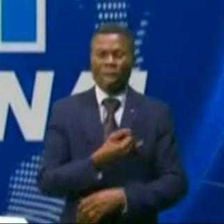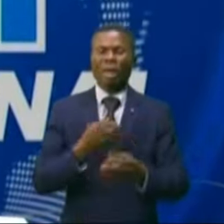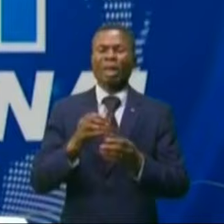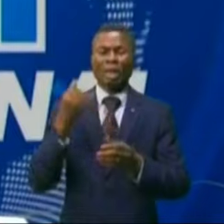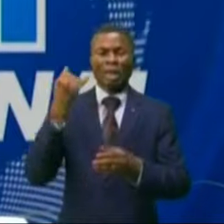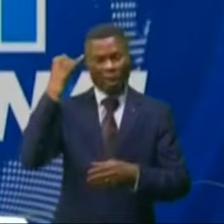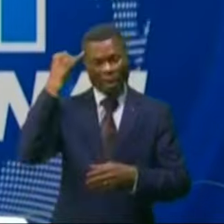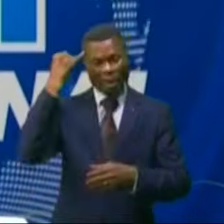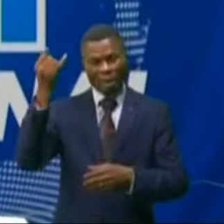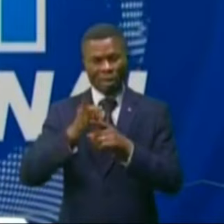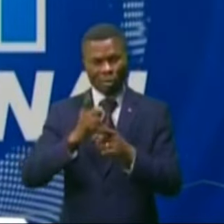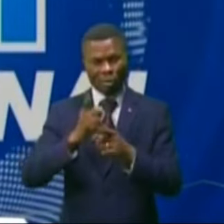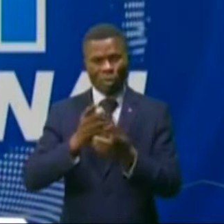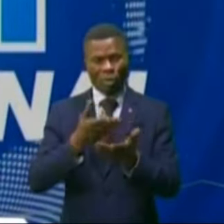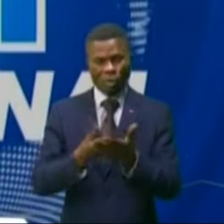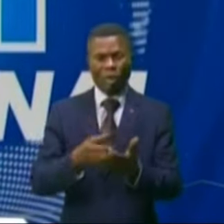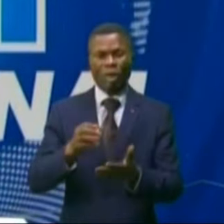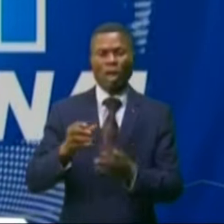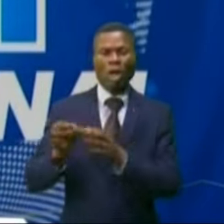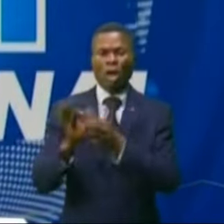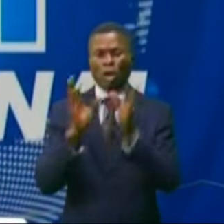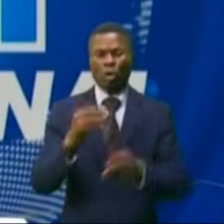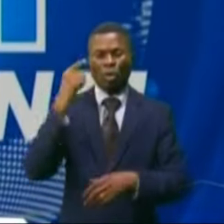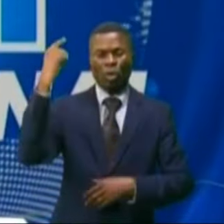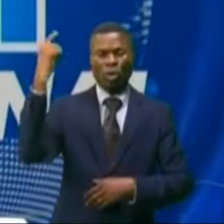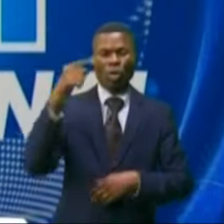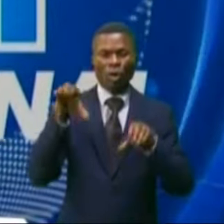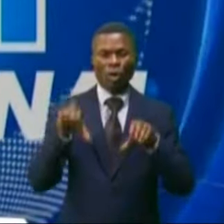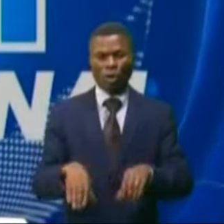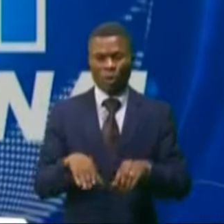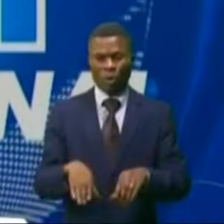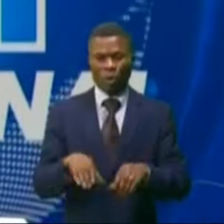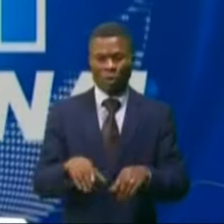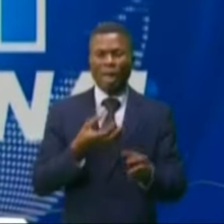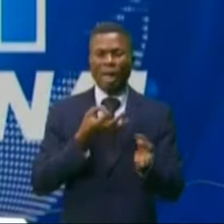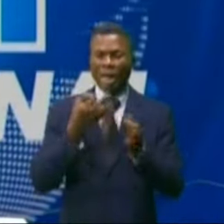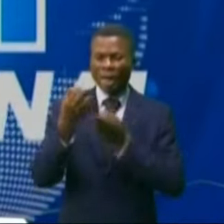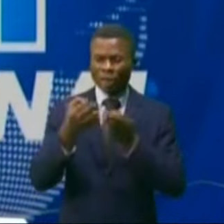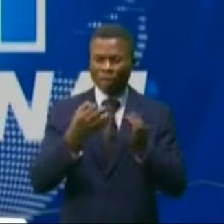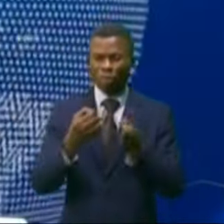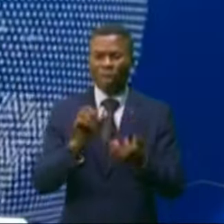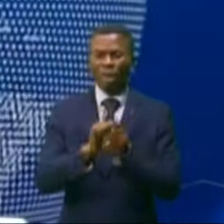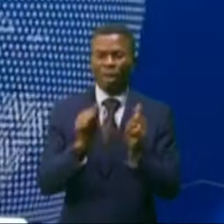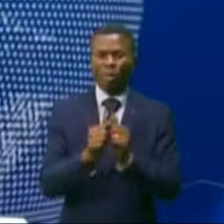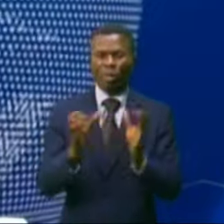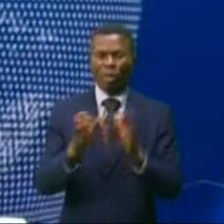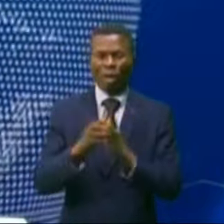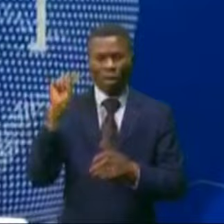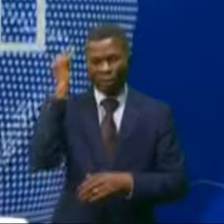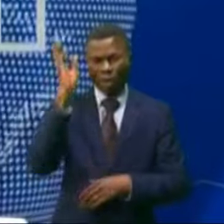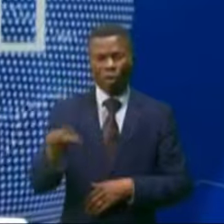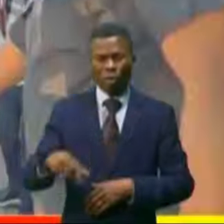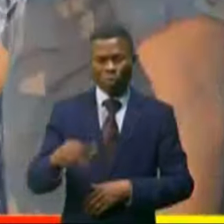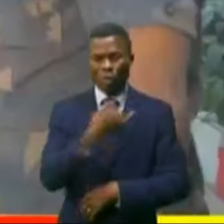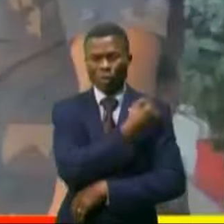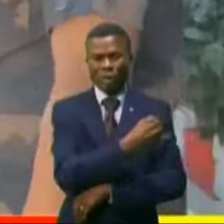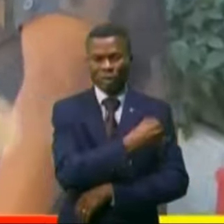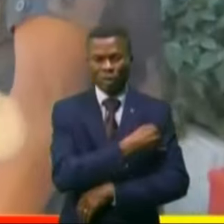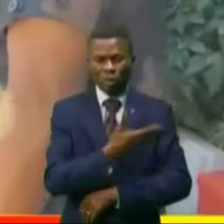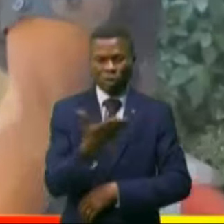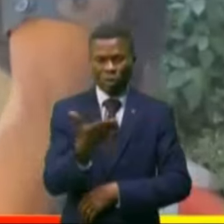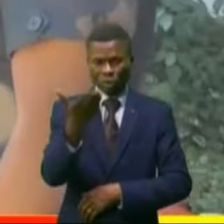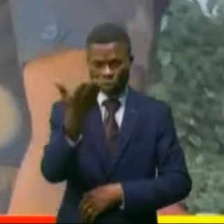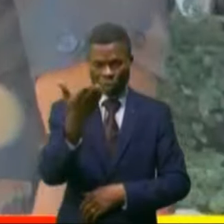Bruno Le Marquis, coordonnateur humanitaire en RDC, après une rencontre avec le gouverneur de province. Reportage. En